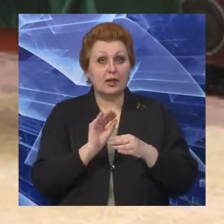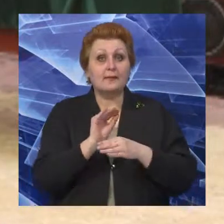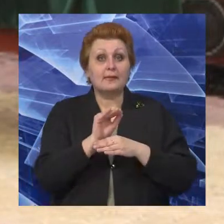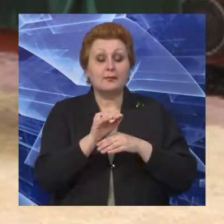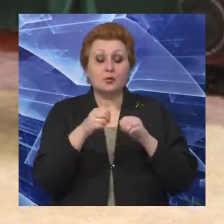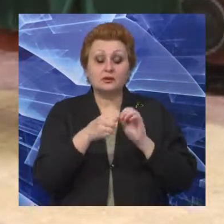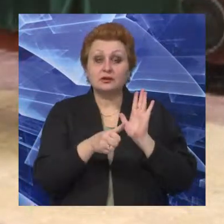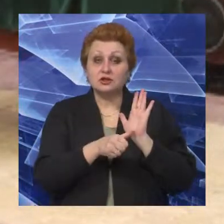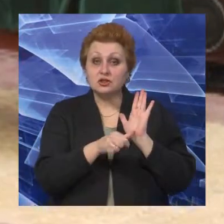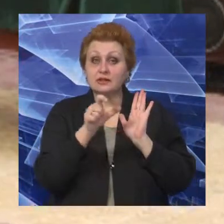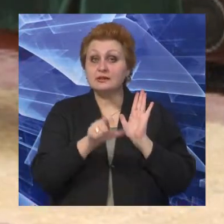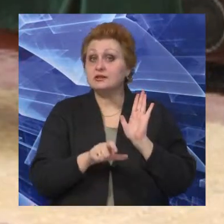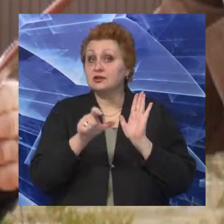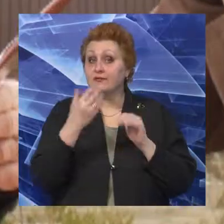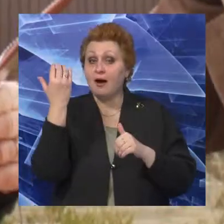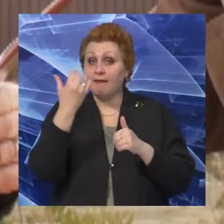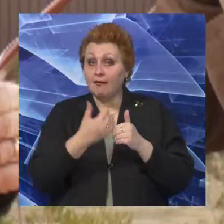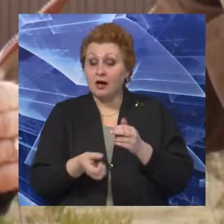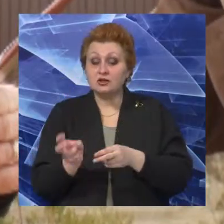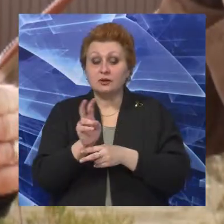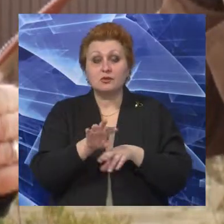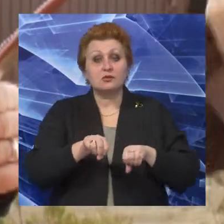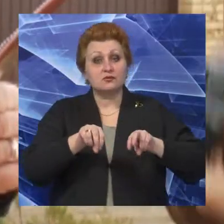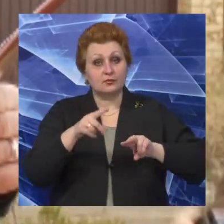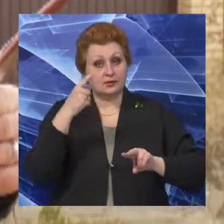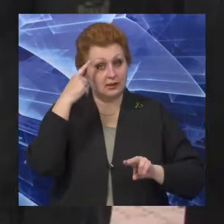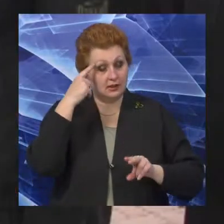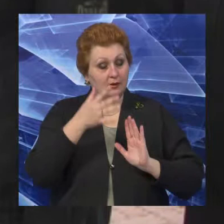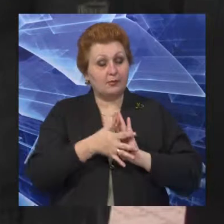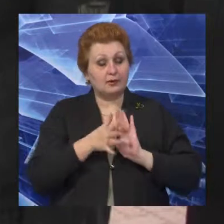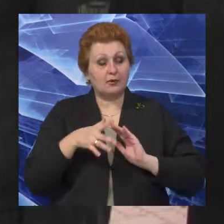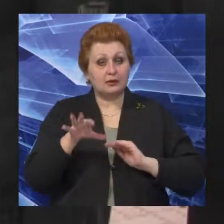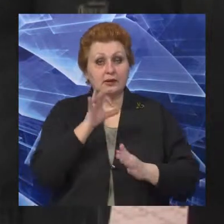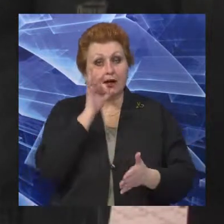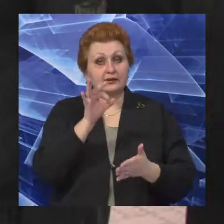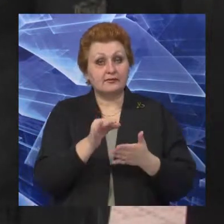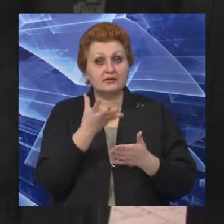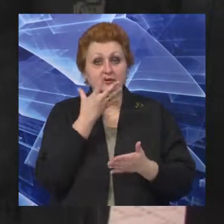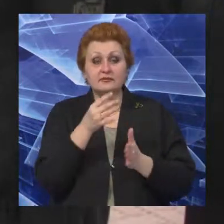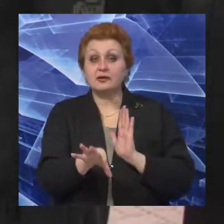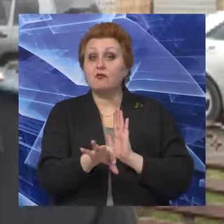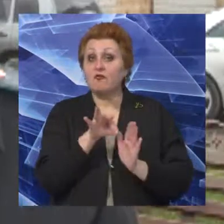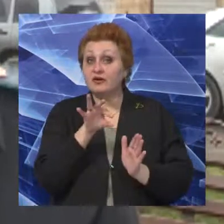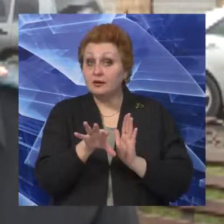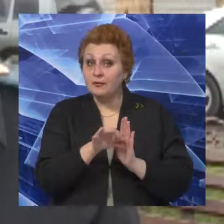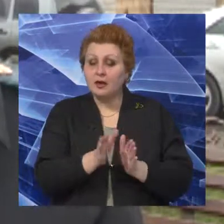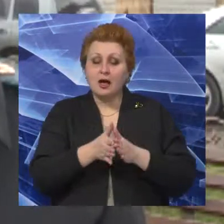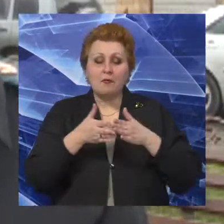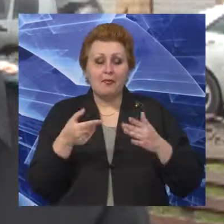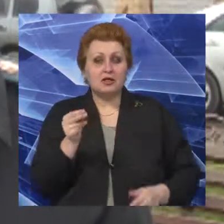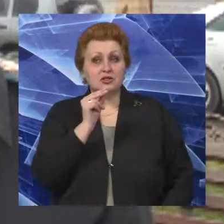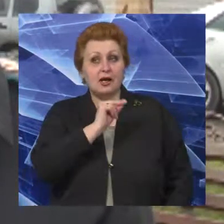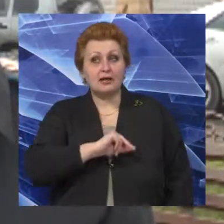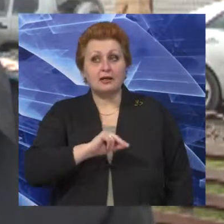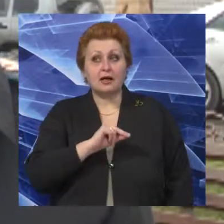службы пополнились 16 новобранцами. Каждый из них пришел в профессию осознанно и понимает всю ответственность своего выбора. Большая работа с